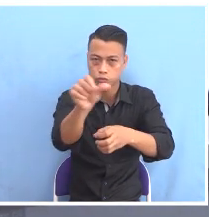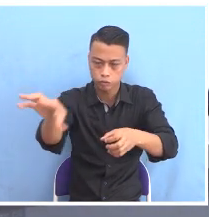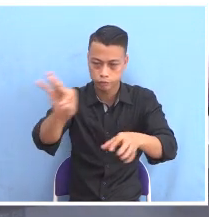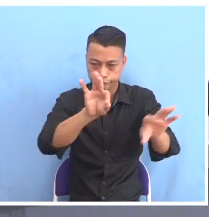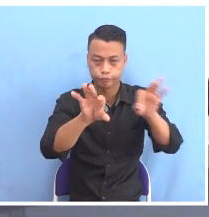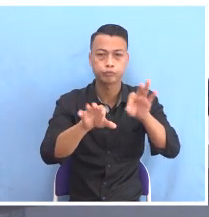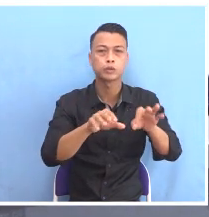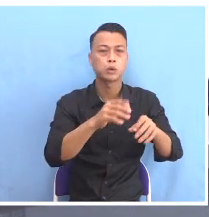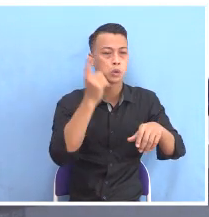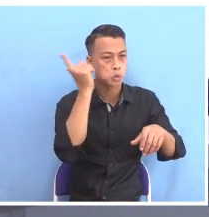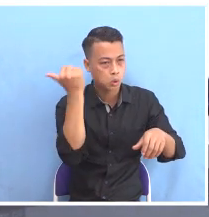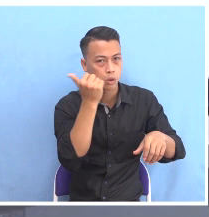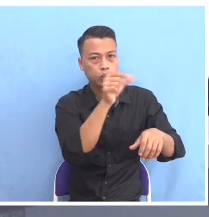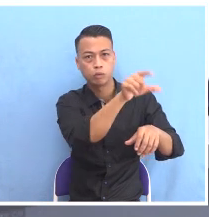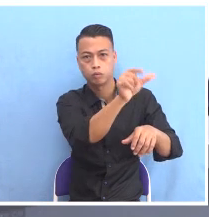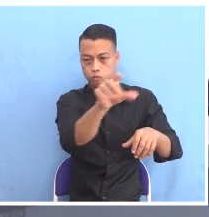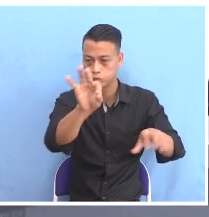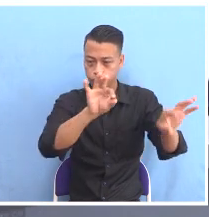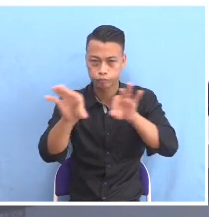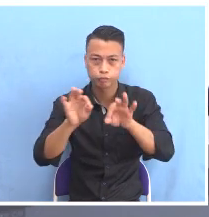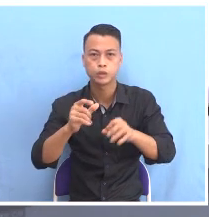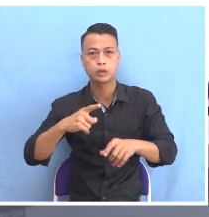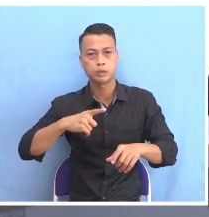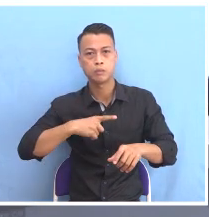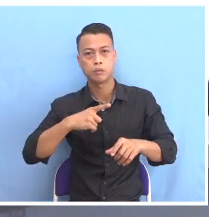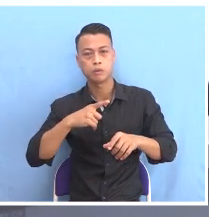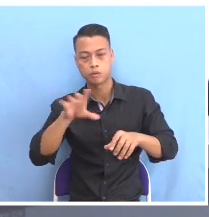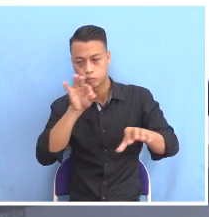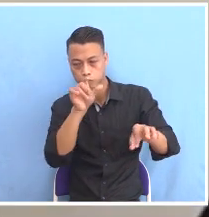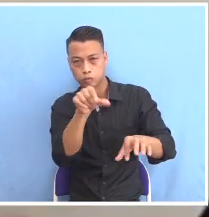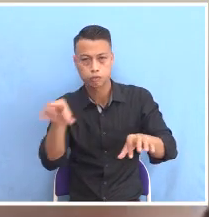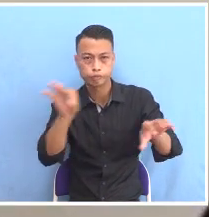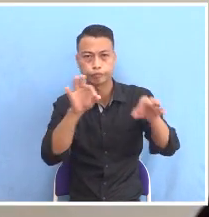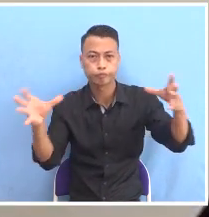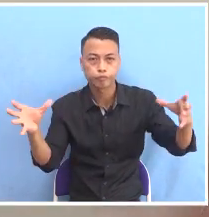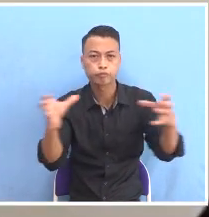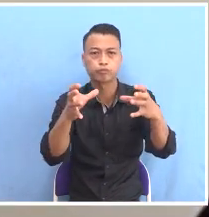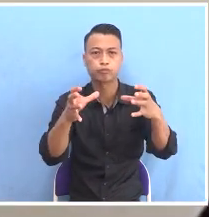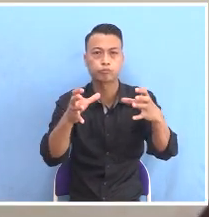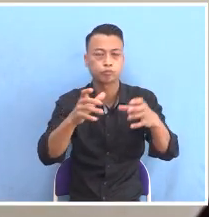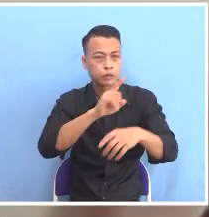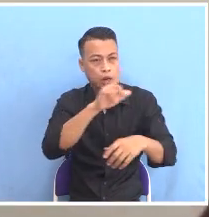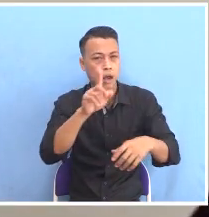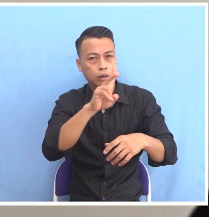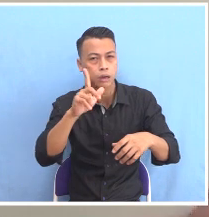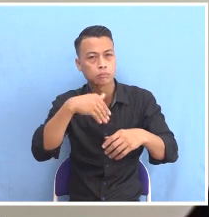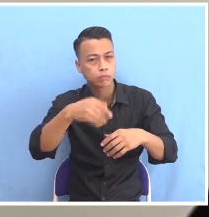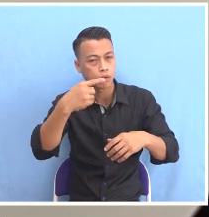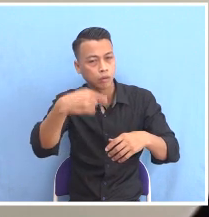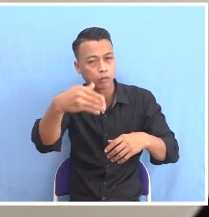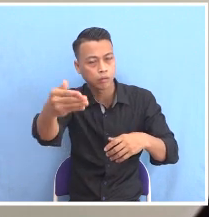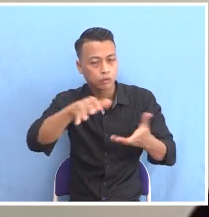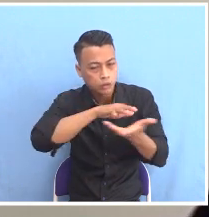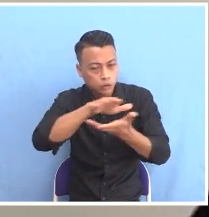တဲ့သူတွေကိုဒီပညာရေးပိုင်းဆိုင်ကျွမ်းကျင်တဲ့သူတွေရောစုဖွဲ့ပြီးတော့အမြဲတမ်းထိုင်ပြီးတော့ကျွန်တော်တို့လက်နဲ့ချီပြီးတော့technical